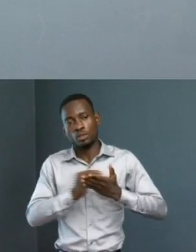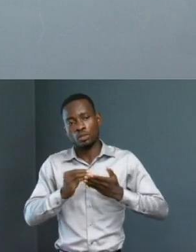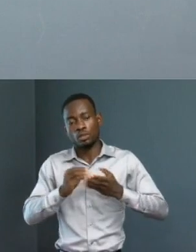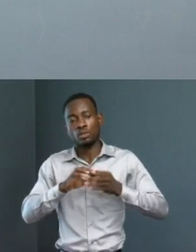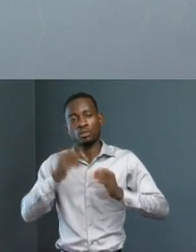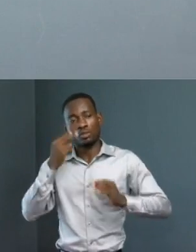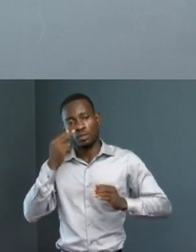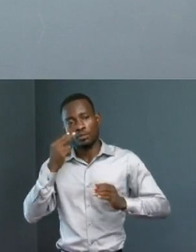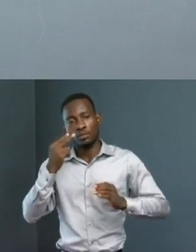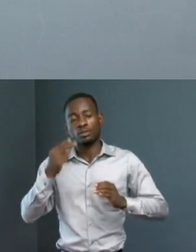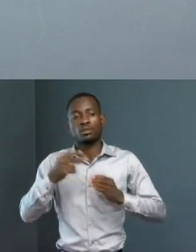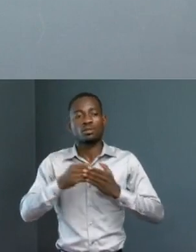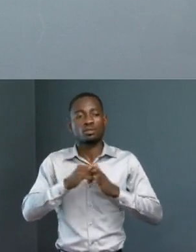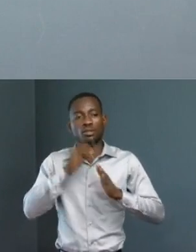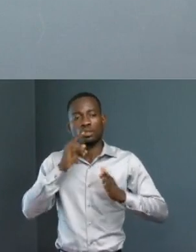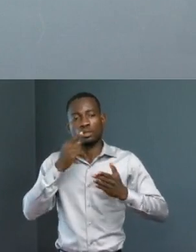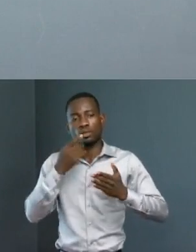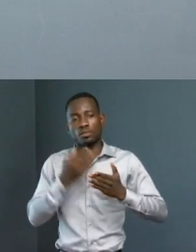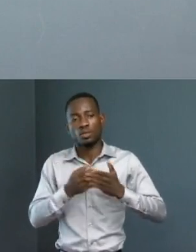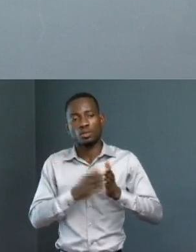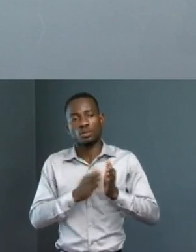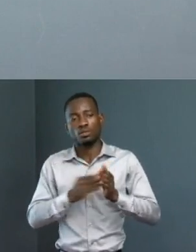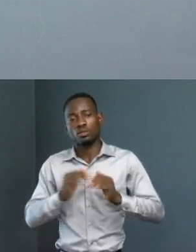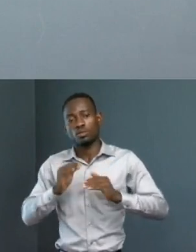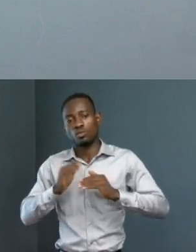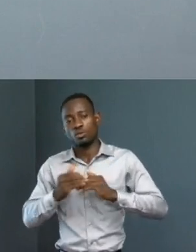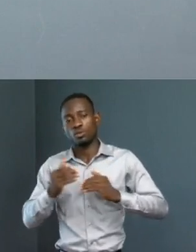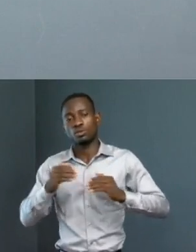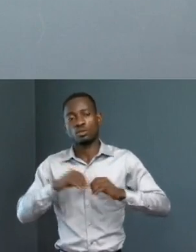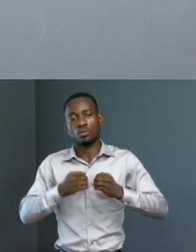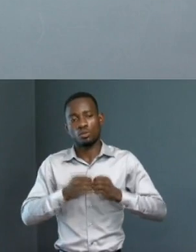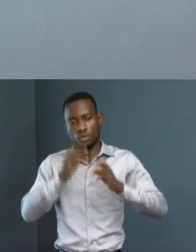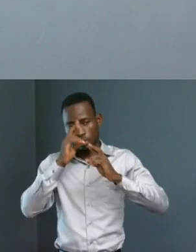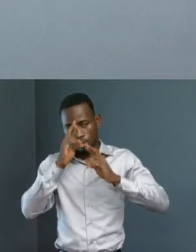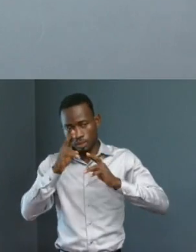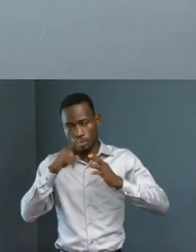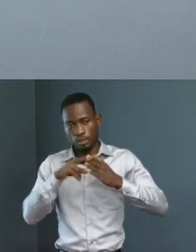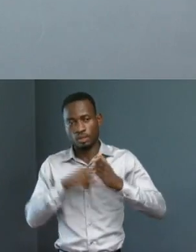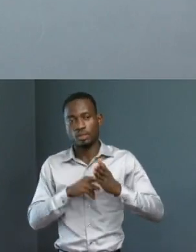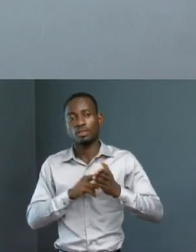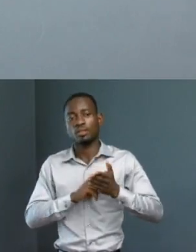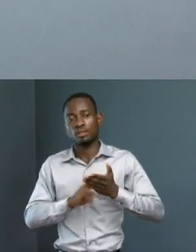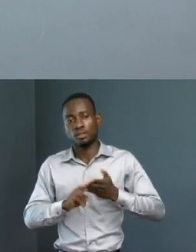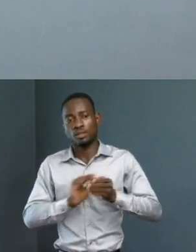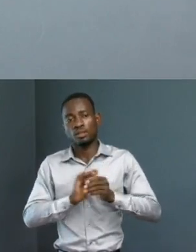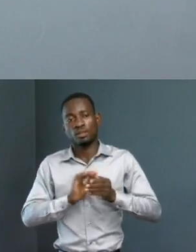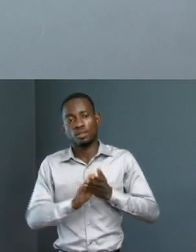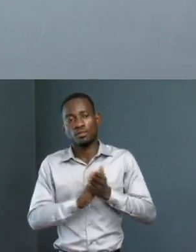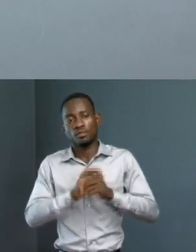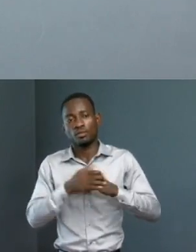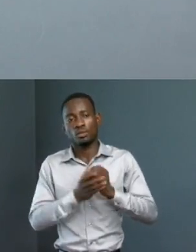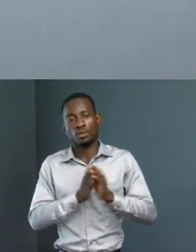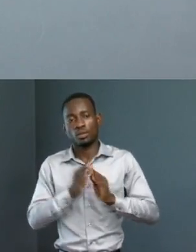vue. Eh bien, c'était à Bonne École. On se retrouve dans un prochain module. Respectez les règles d'hygiène et lavez-vous régulièrement les mains.